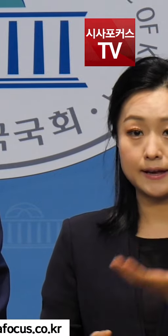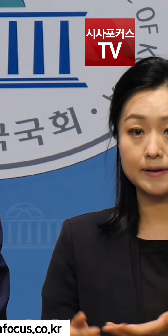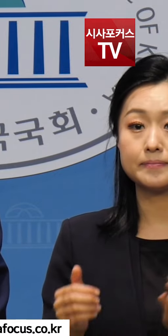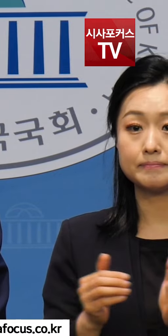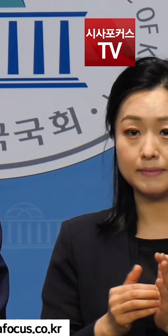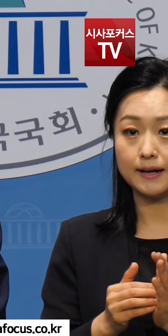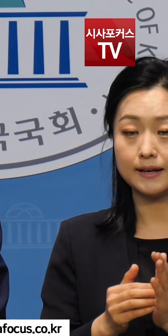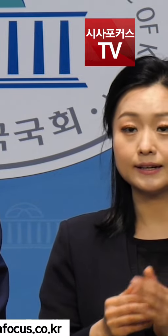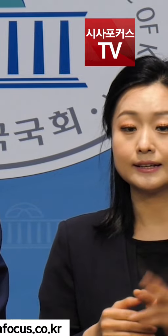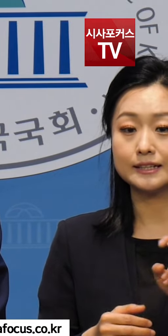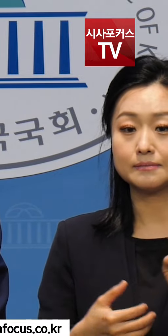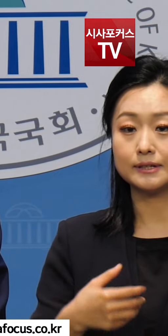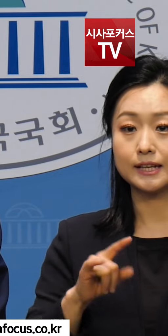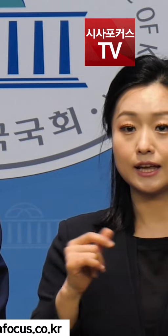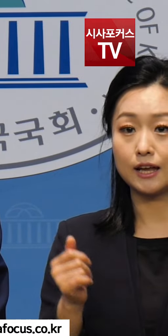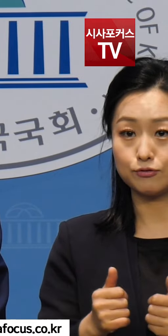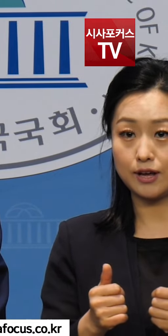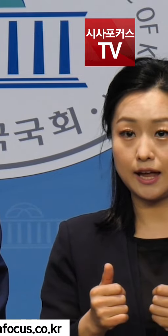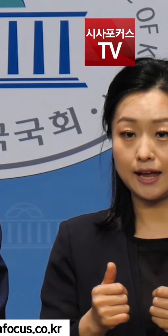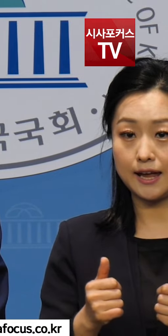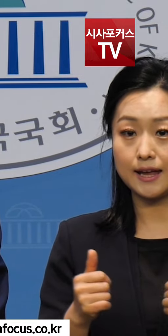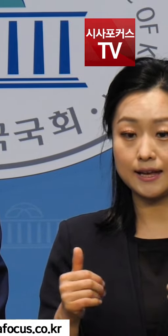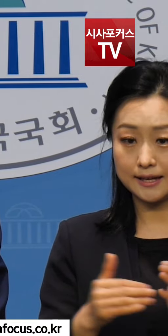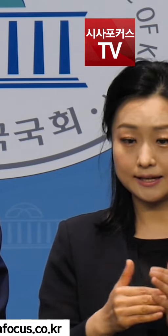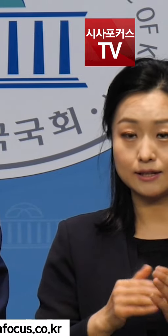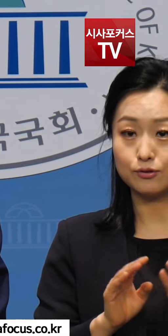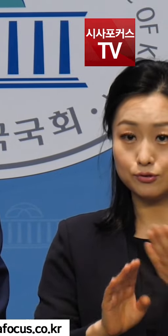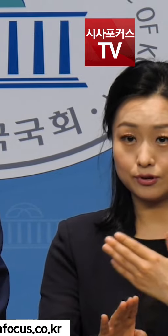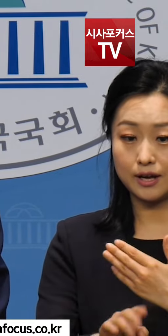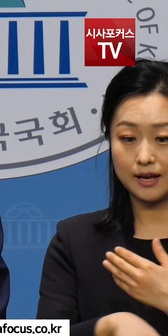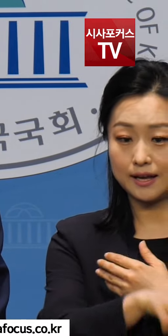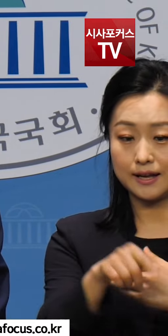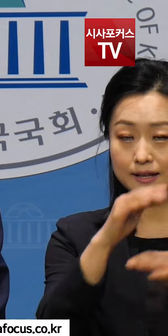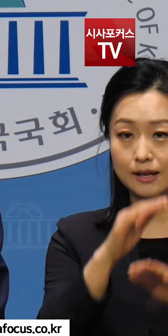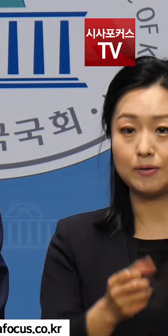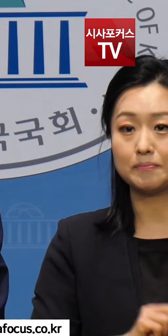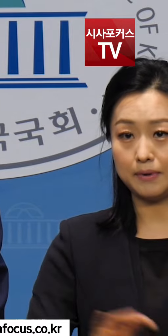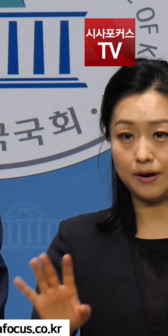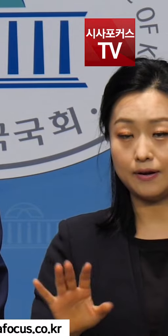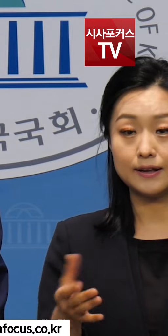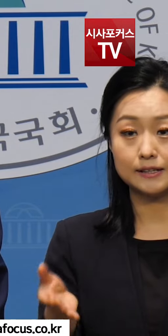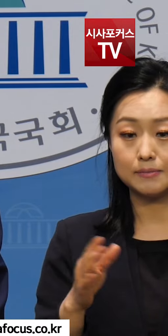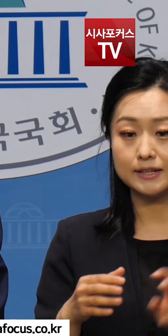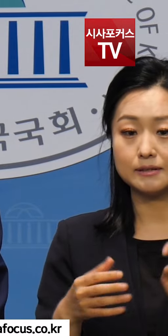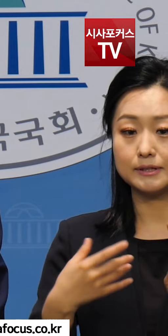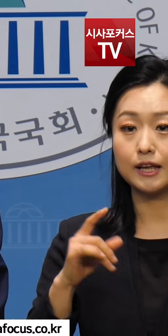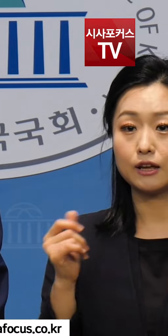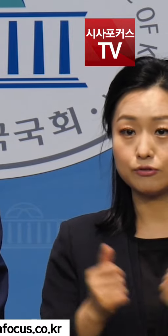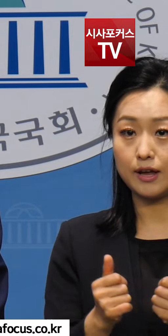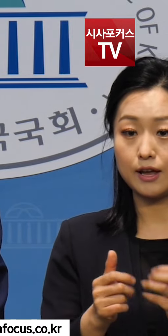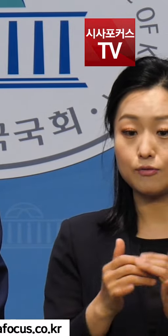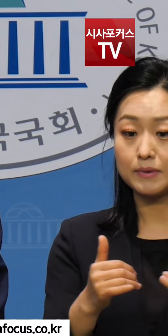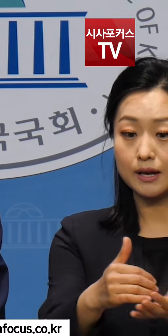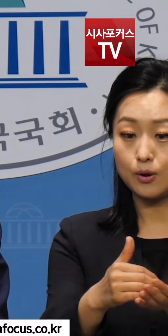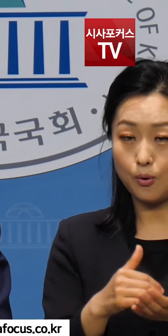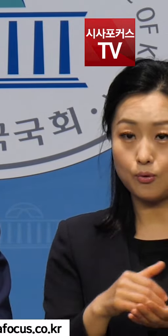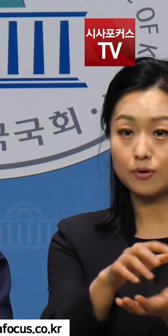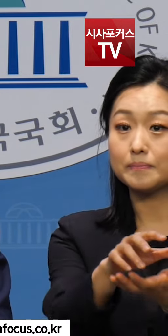했다. 21대 국회 임기 만료로 청원동의는 폐기됐지만 22대 국회는 국민적 요구를